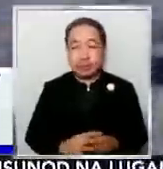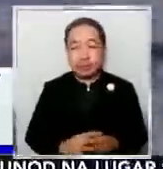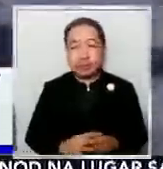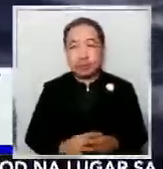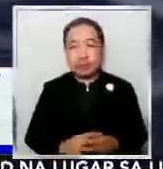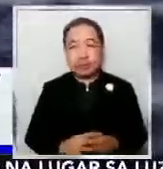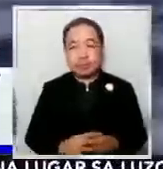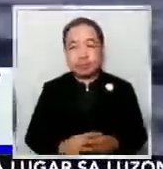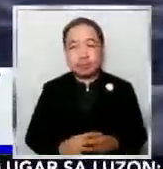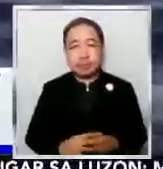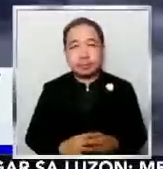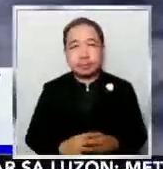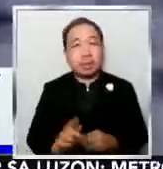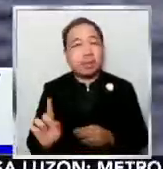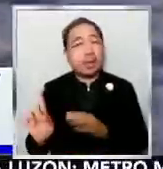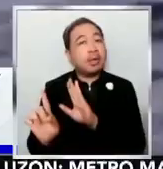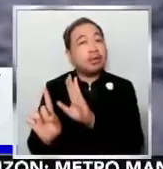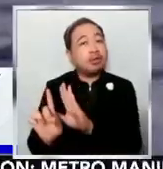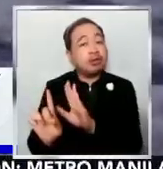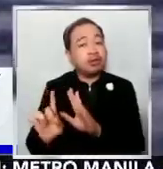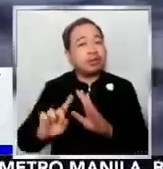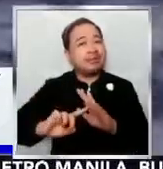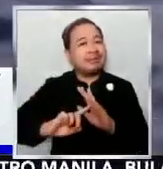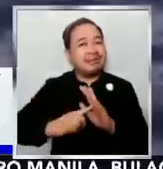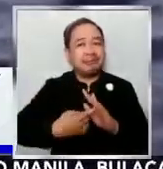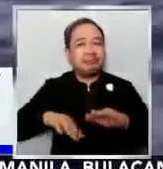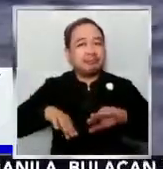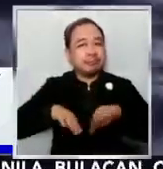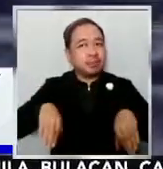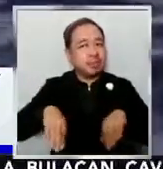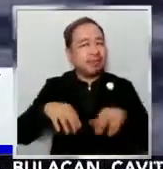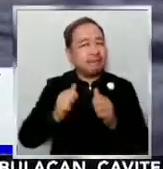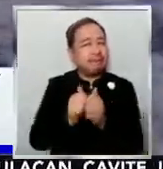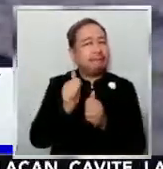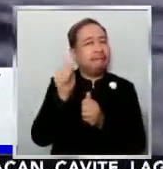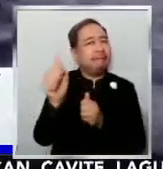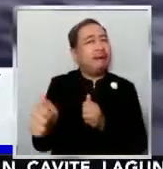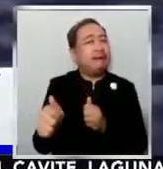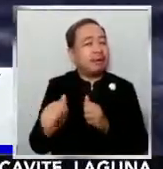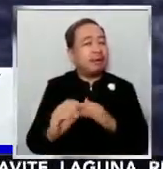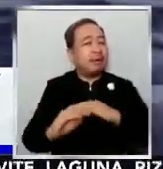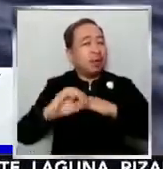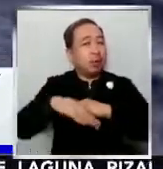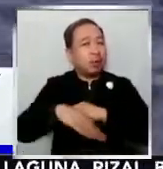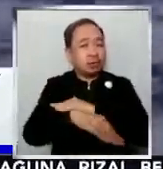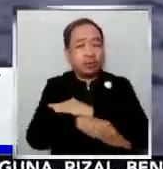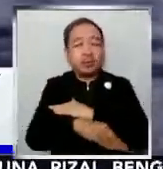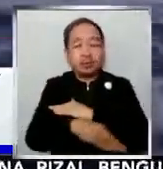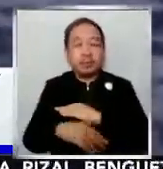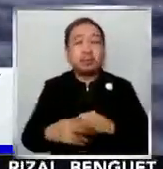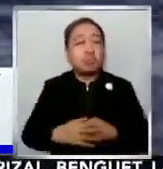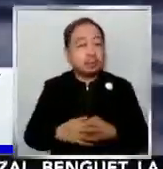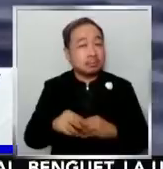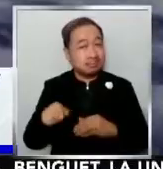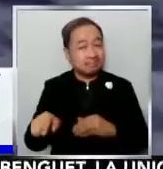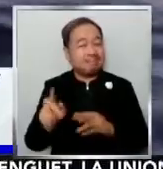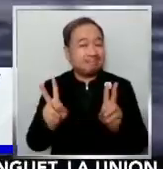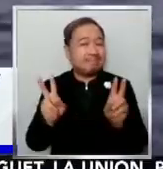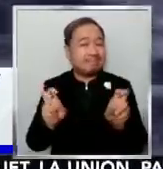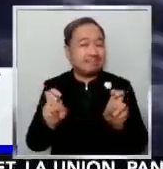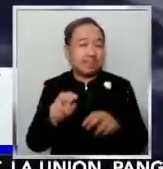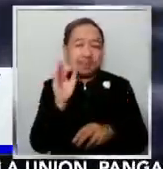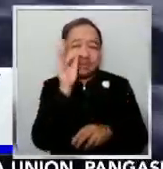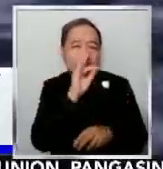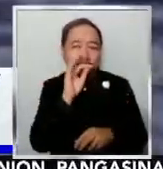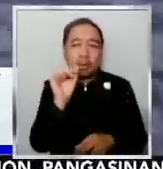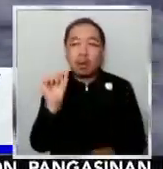Dahil sa kanyang sinimula na paglangoy ng mahahabang distansya sa karagatan o yung open water swimming, binansagang Pinoy Aquaman